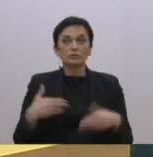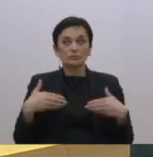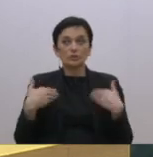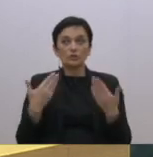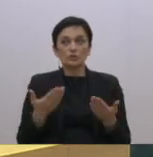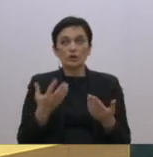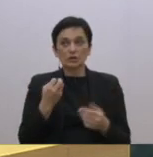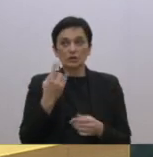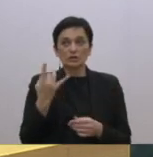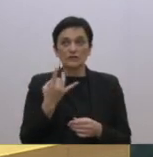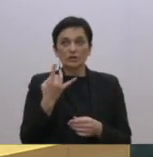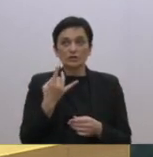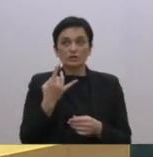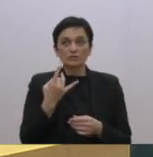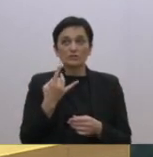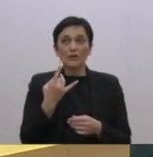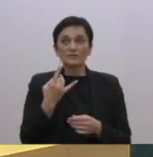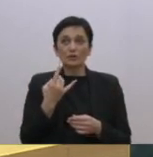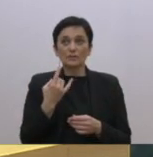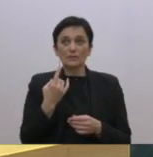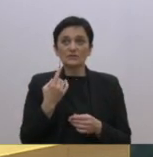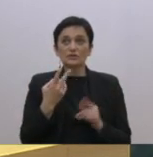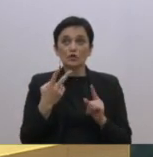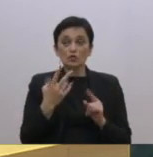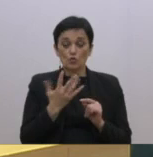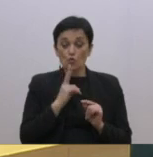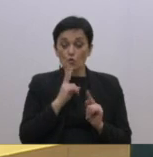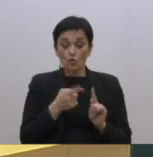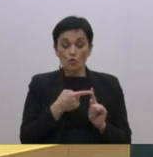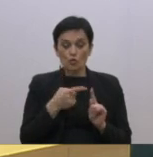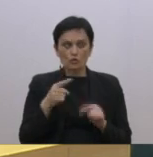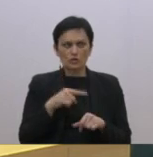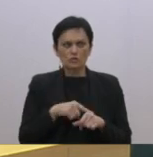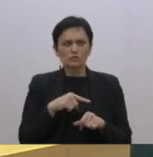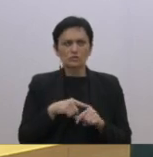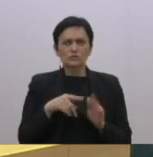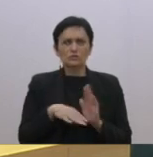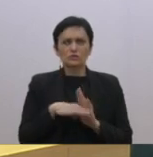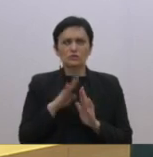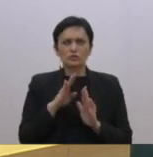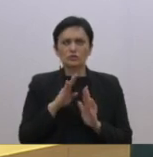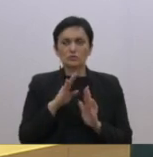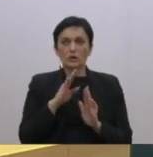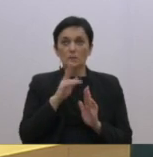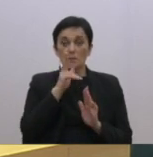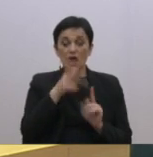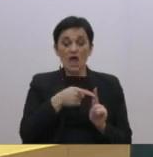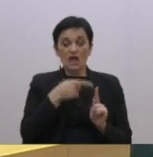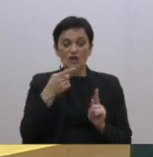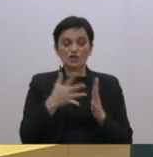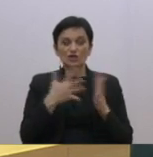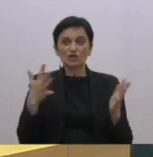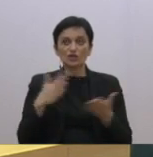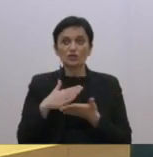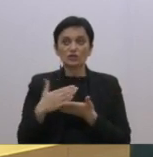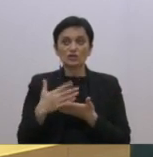მოგესალმებით კიდევ ერთხელ. Მეორე წელიწად იქნება საგრძნობლად უკეთესი, მესამე წელი ის რომ დიდი ნაწილი